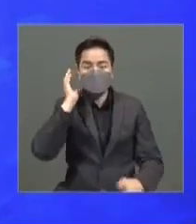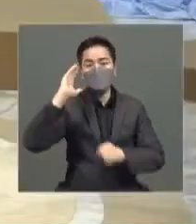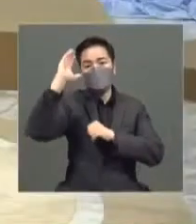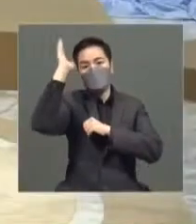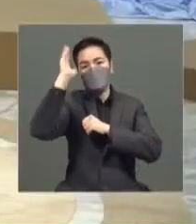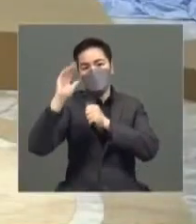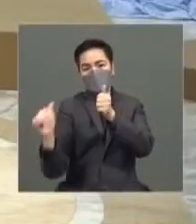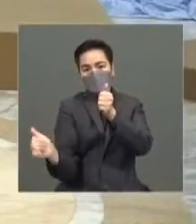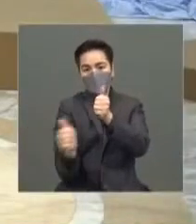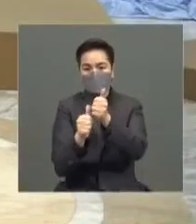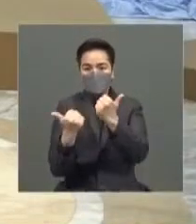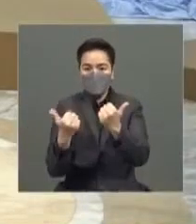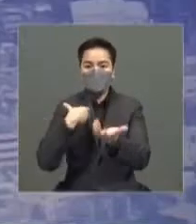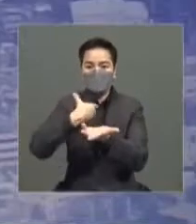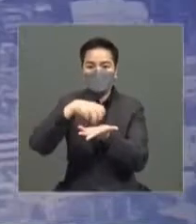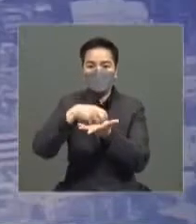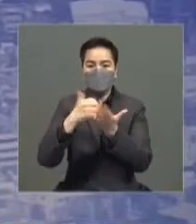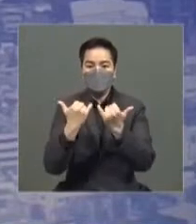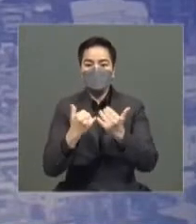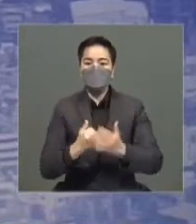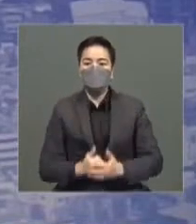ค่ะ